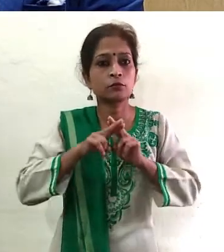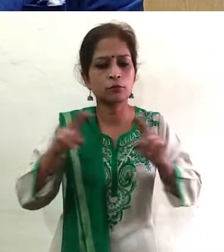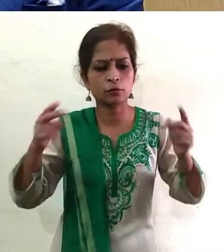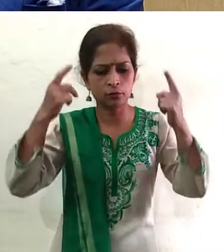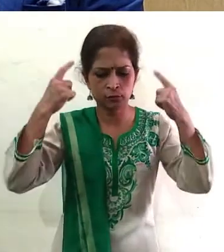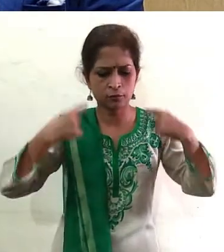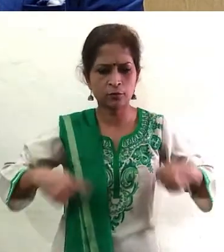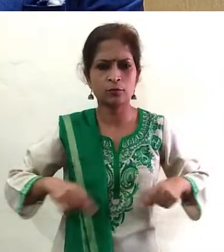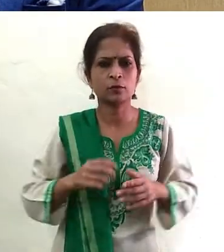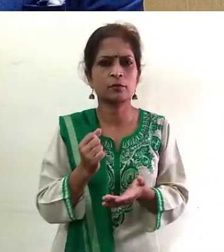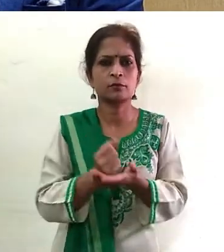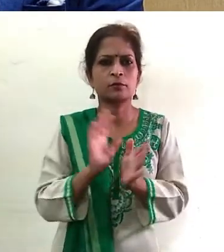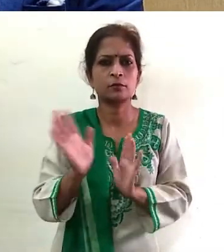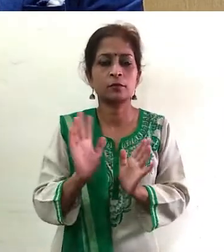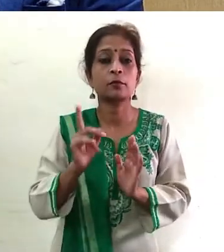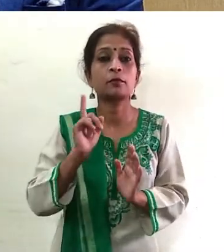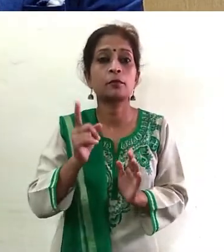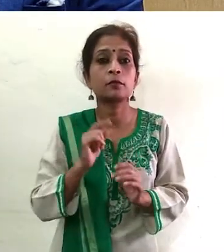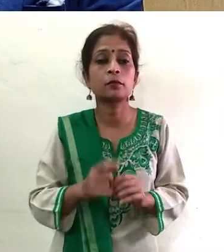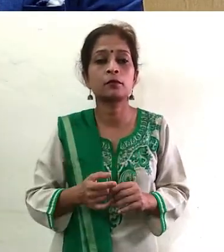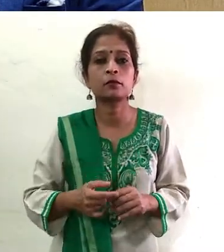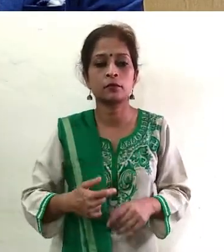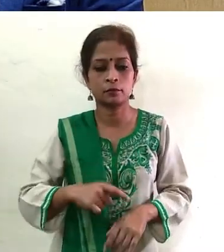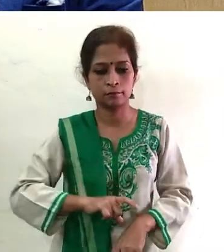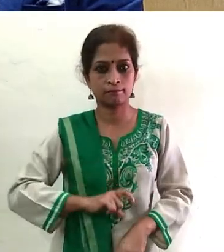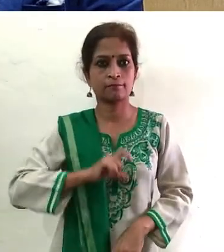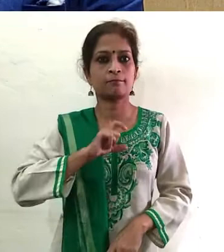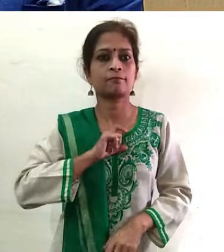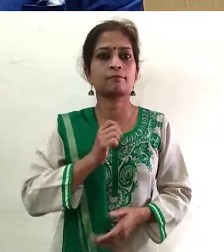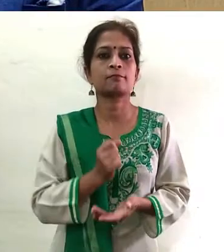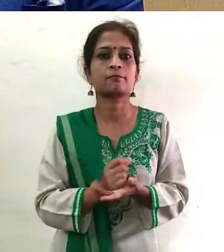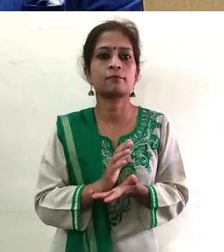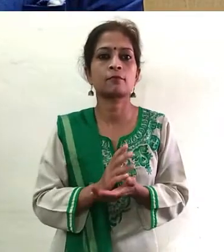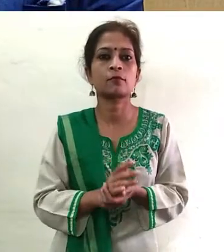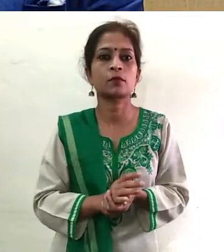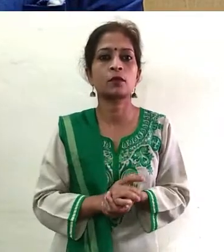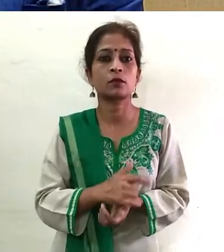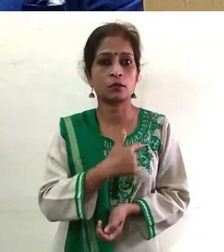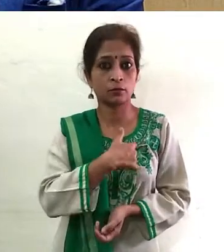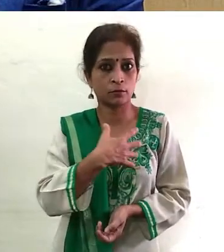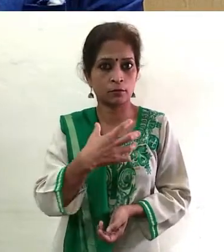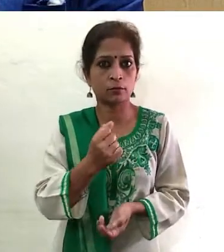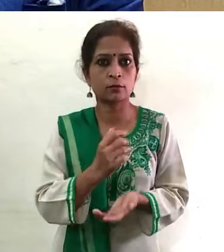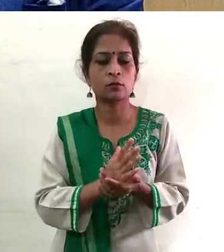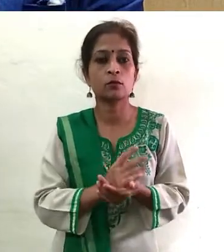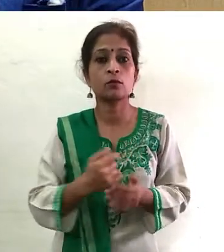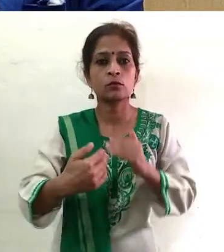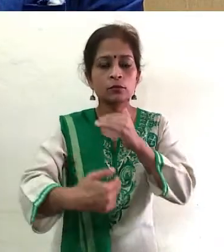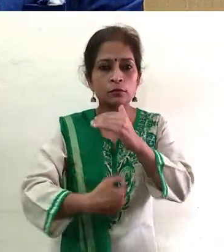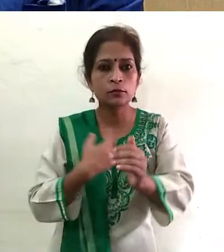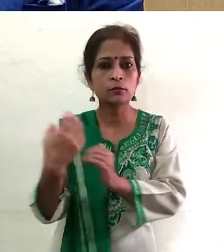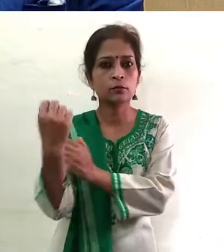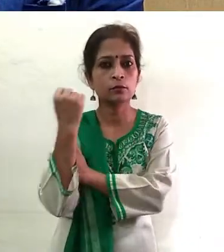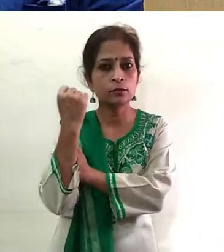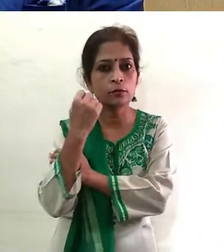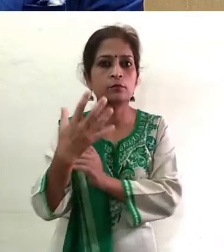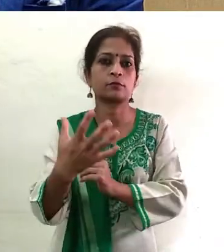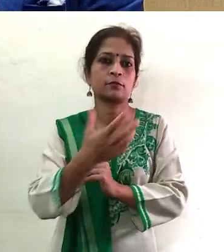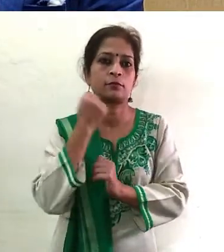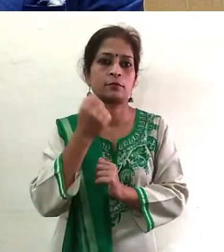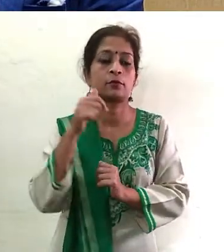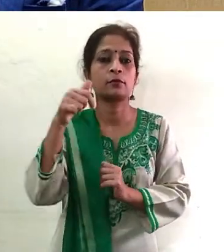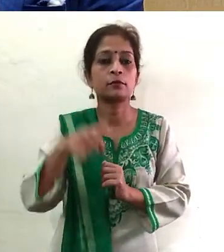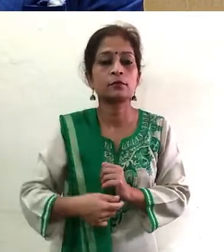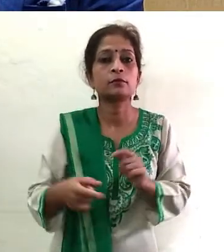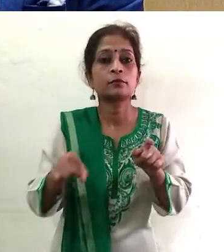समर्थ होना आवश्यक नहीं बस जरूरत है मन का समर्थन यानी अपनी भीतरी शक्ति को पहचानना तो